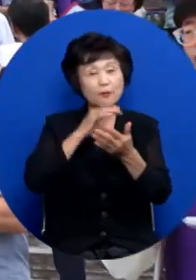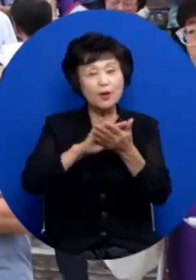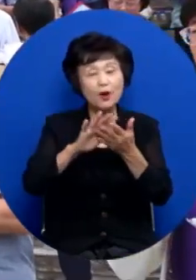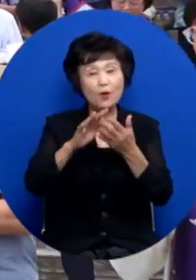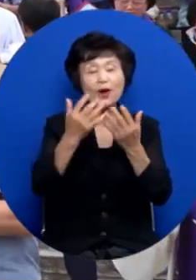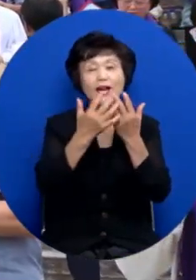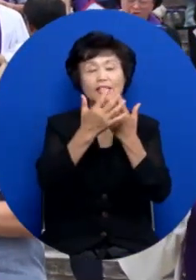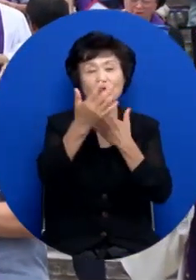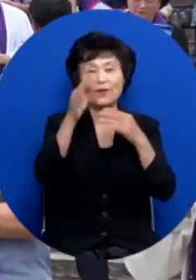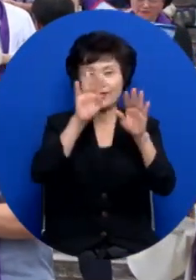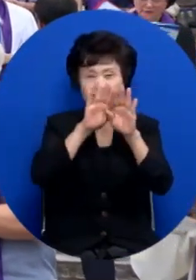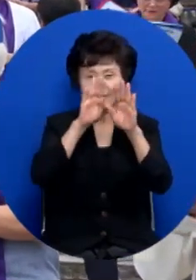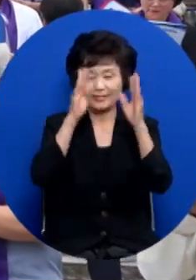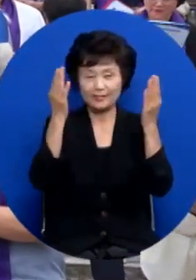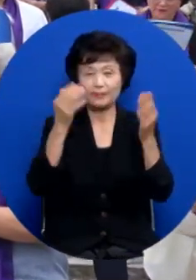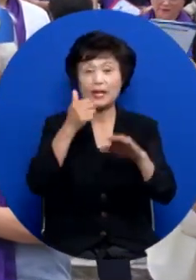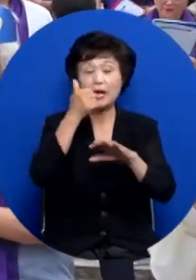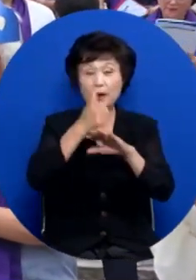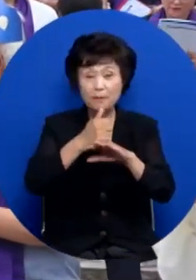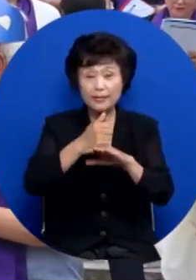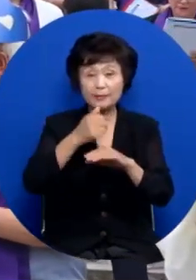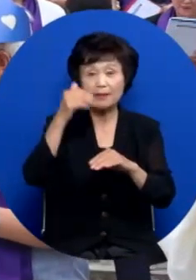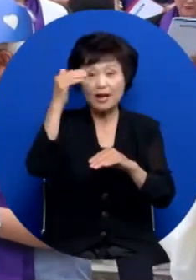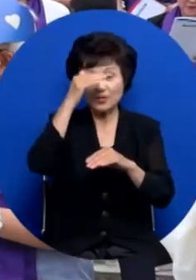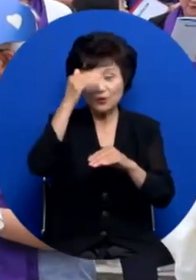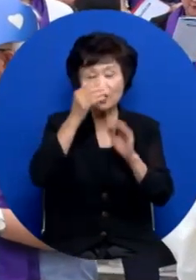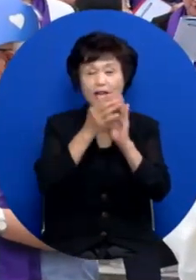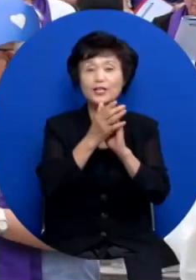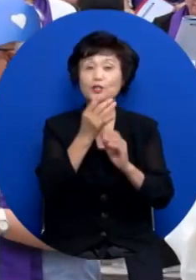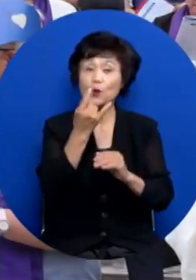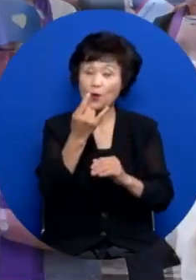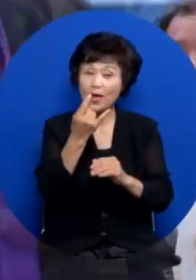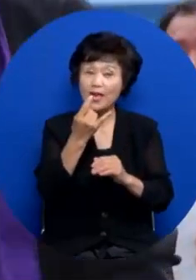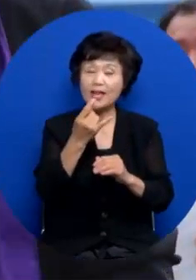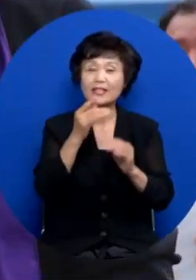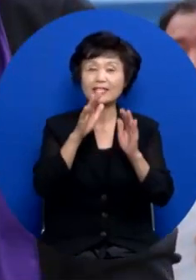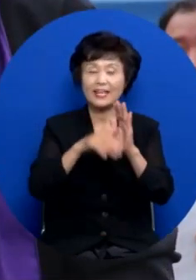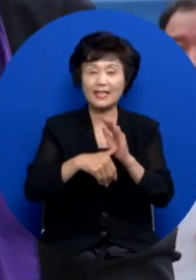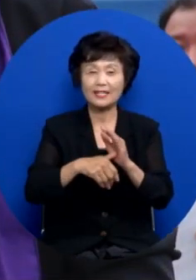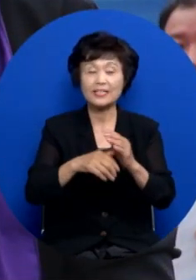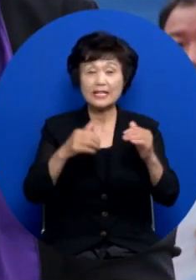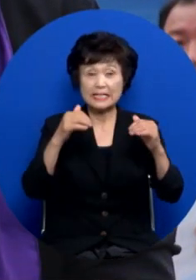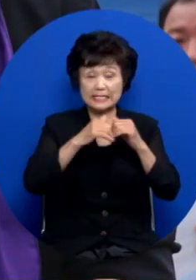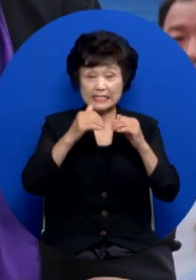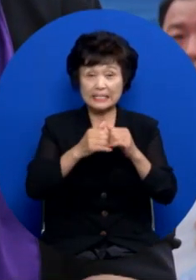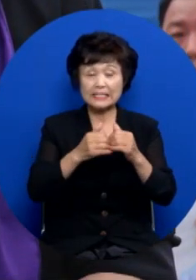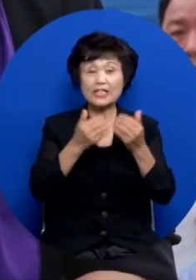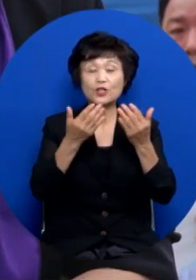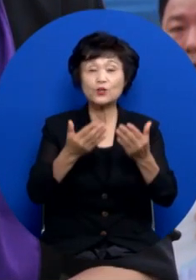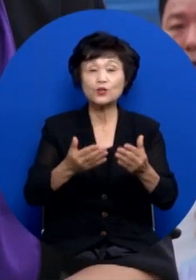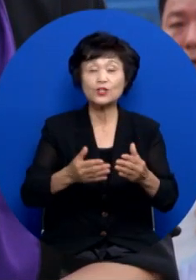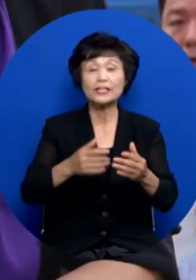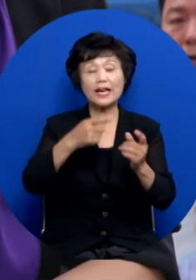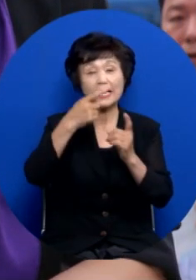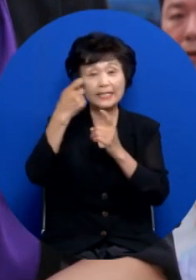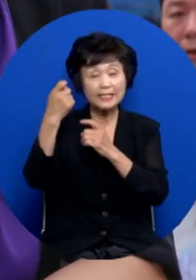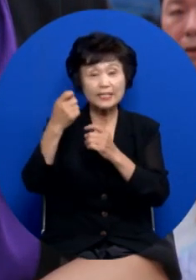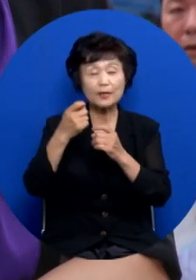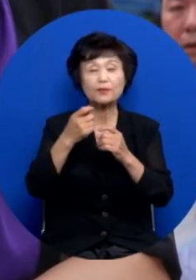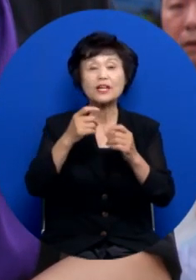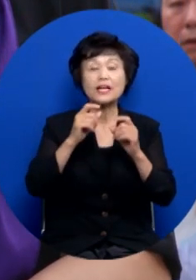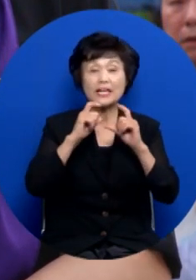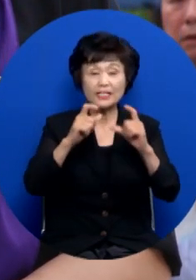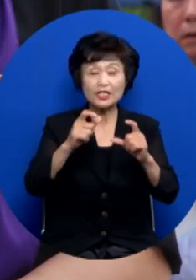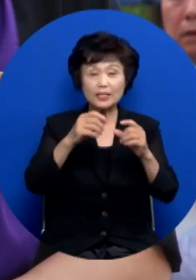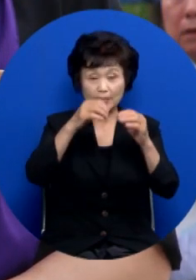기장총회 70주년 기념 마지막 순례 기도회로 열린 이번 행사에서는 정전협정 70주년 종전평화 선언문 낭독과